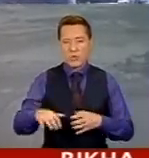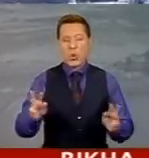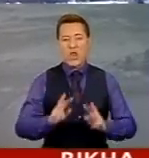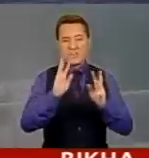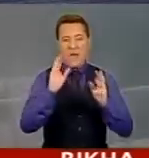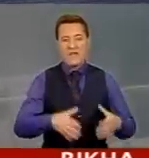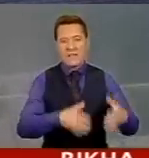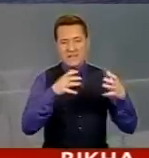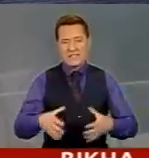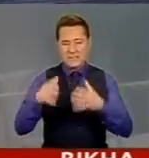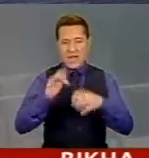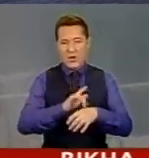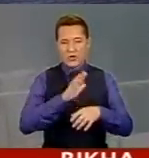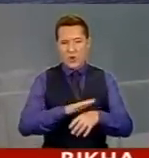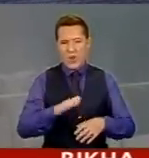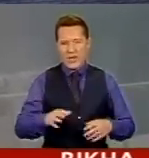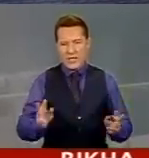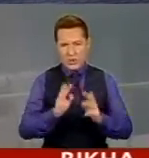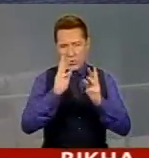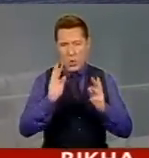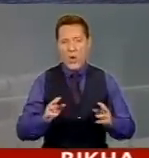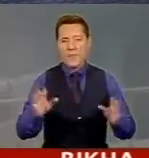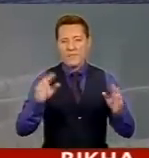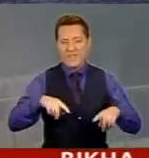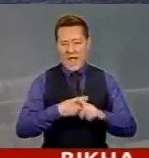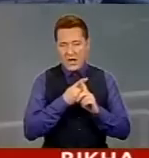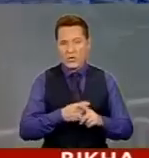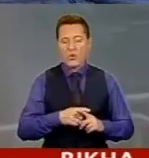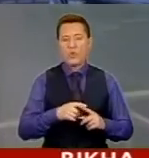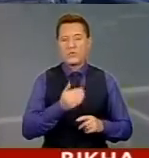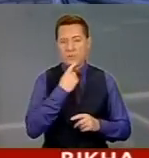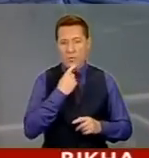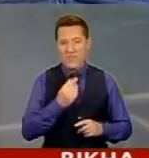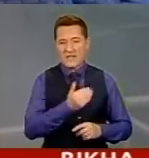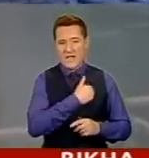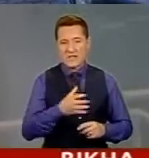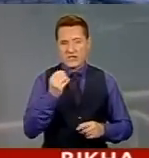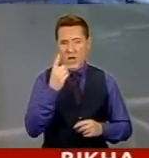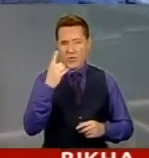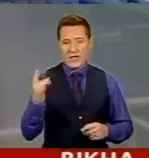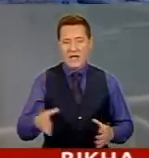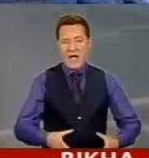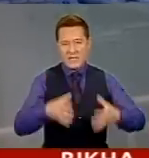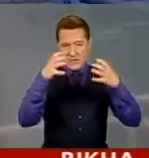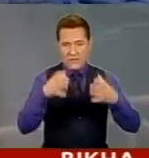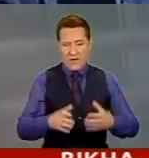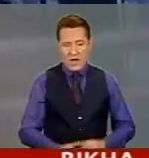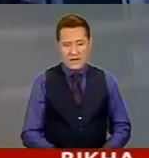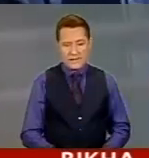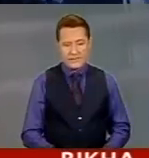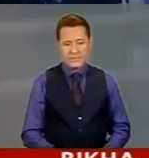і згоріло техніку. Так само спробували загасити іще один резервуар і влаштували потужну пінну атаку.